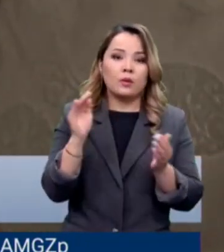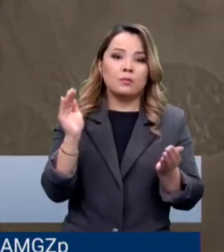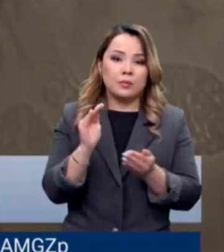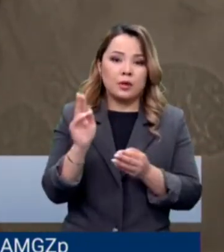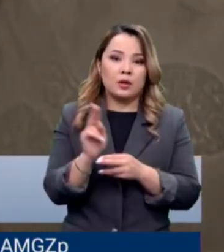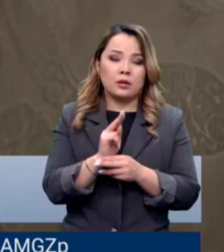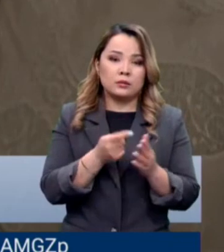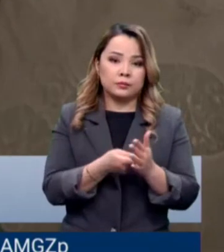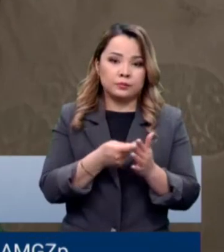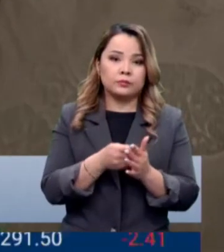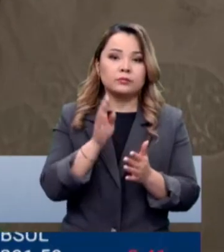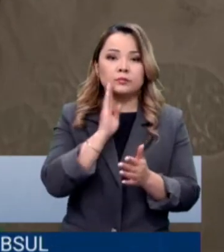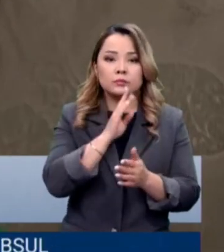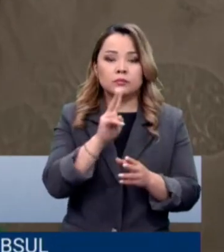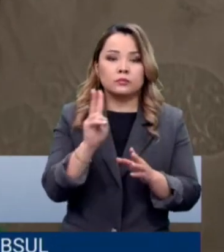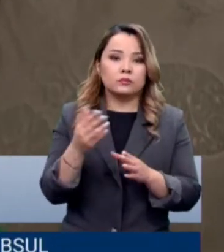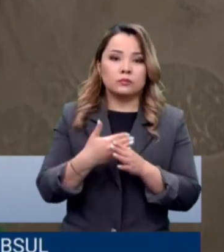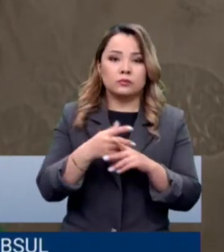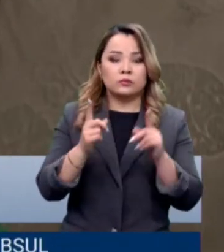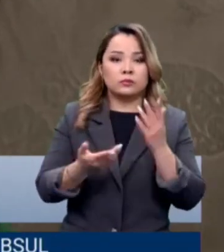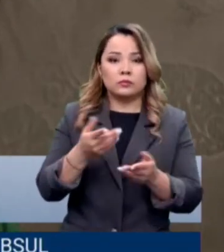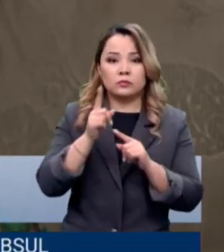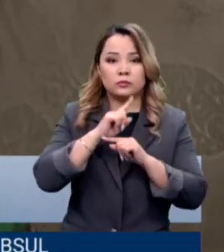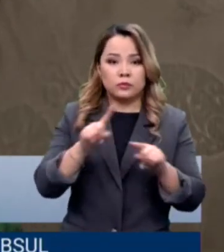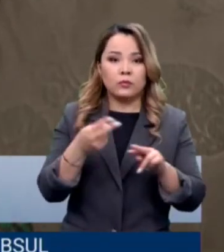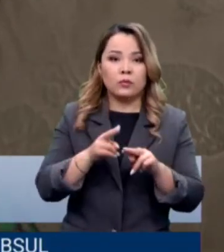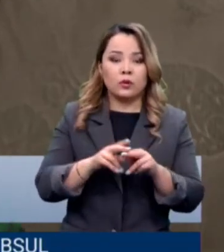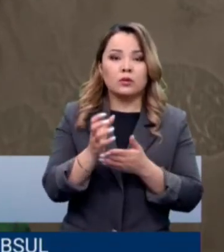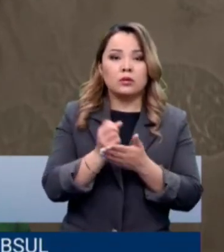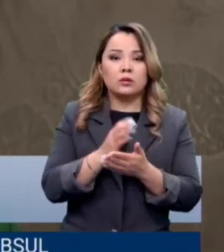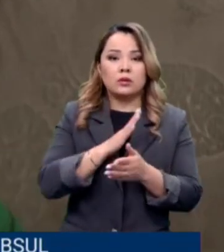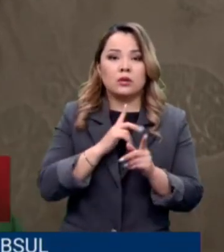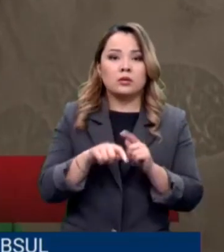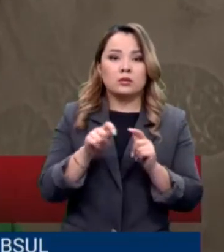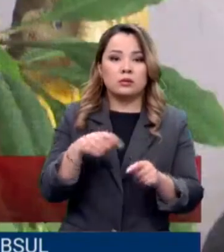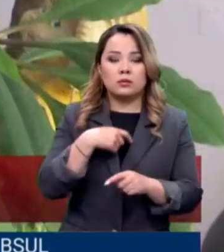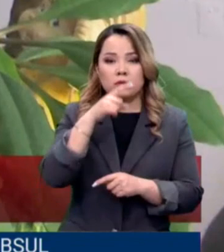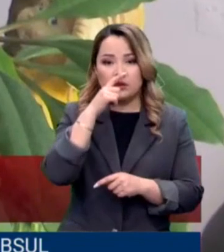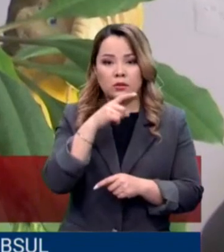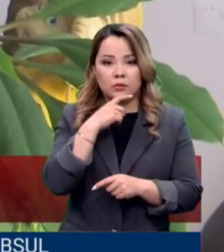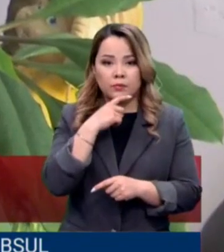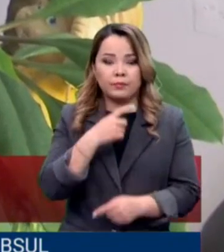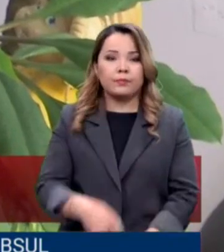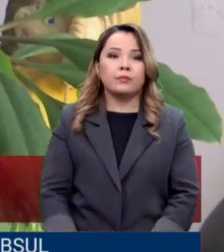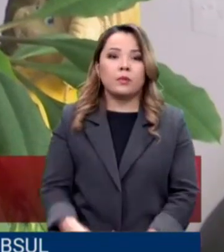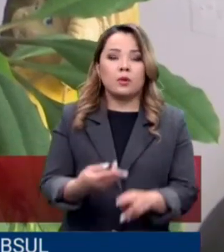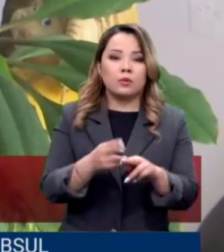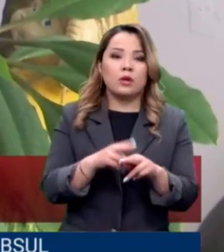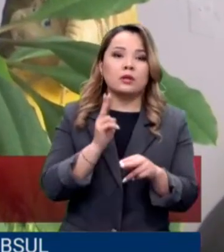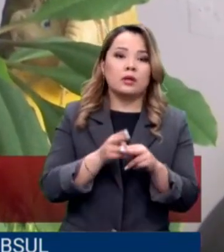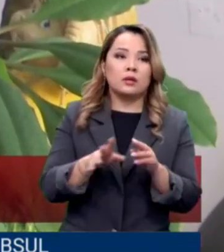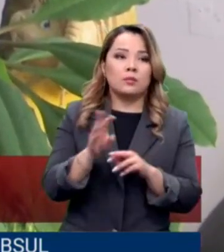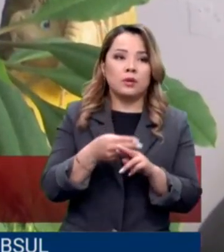асырап отырған аналарға егер көмектеспейтін болатын болса, ондай қорды ашып несі бар? Мұндай кедергінің